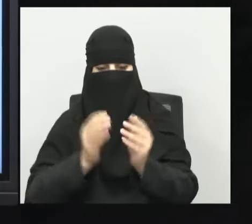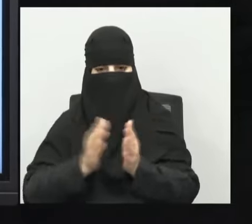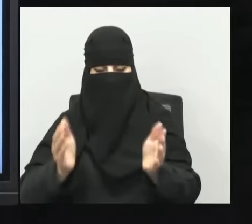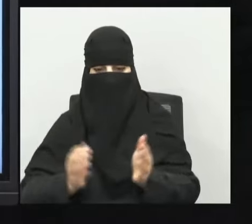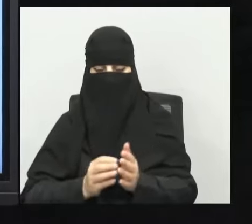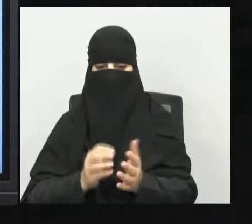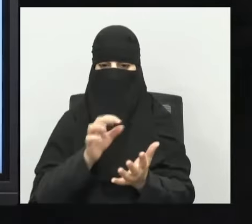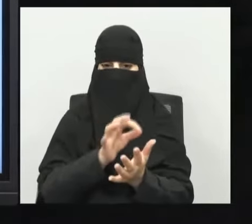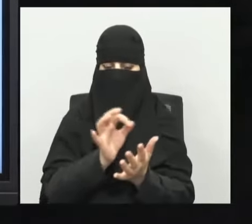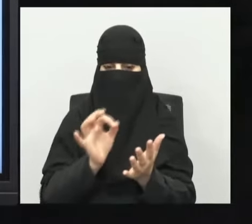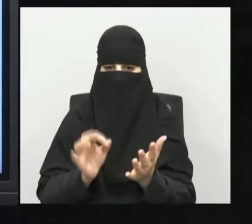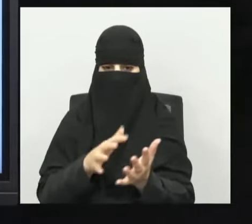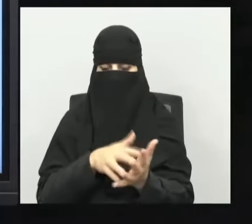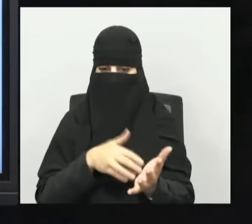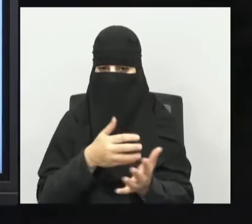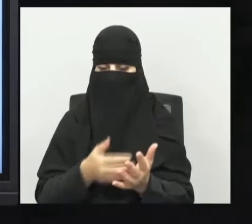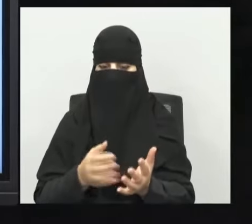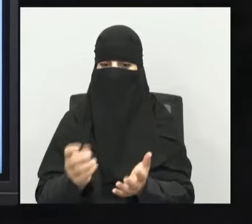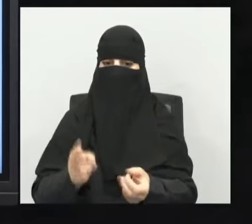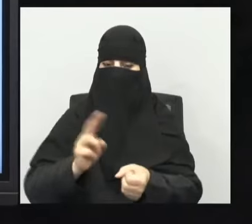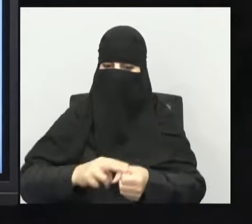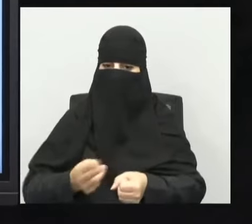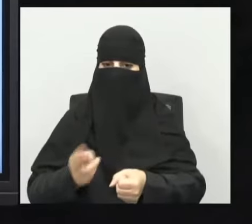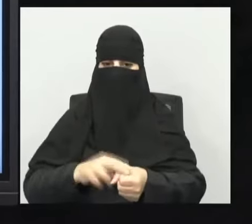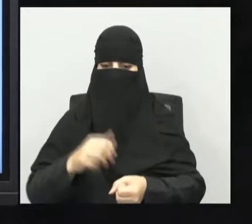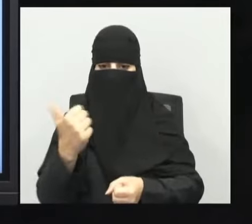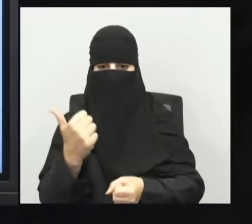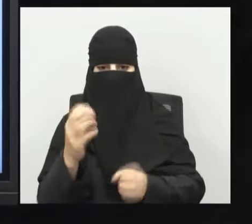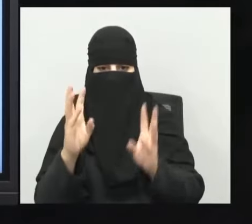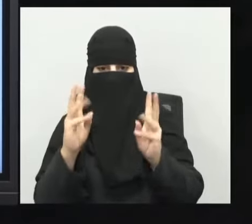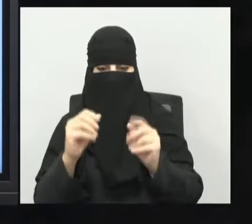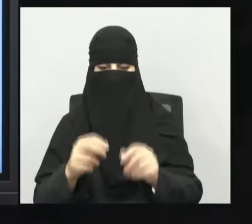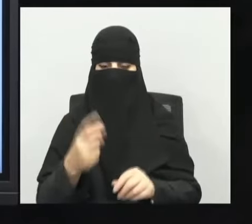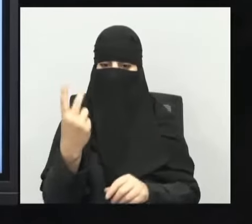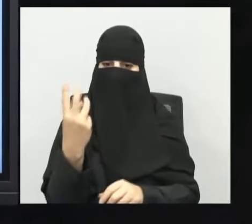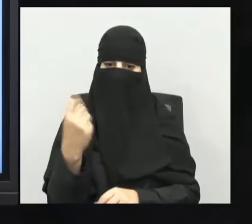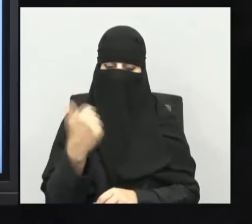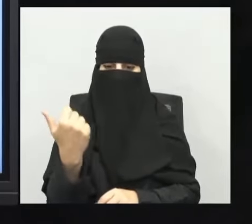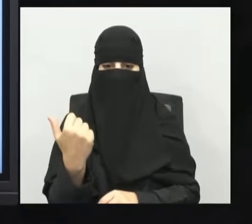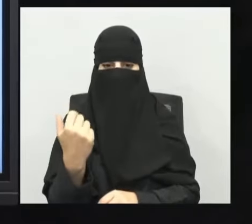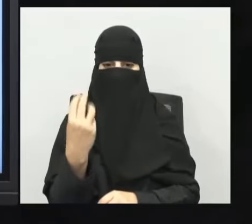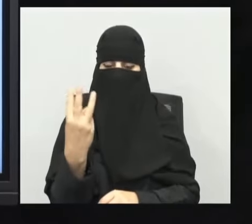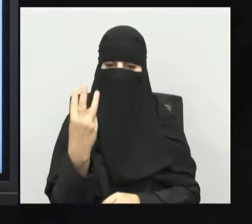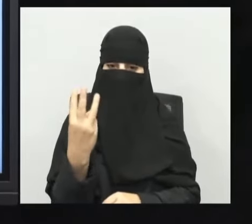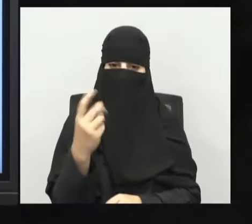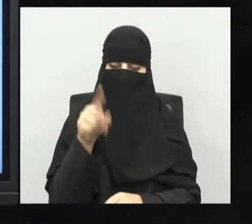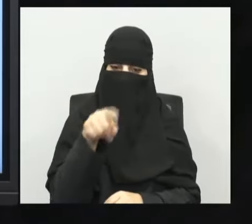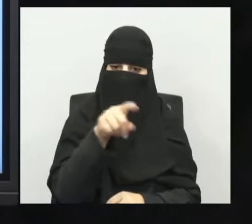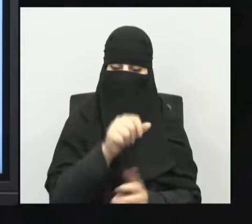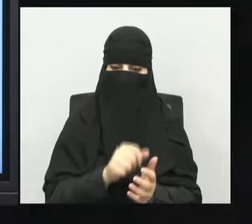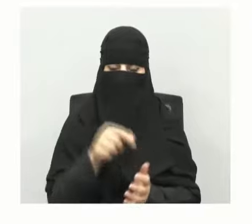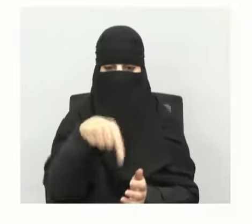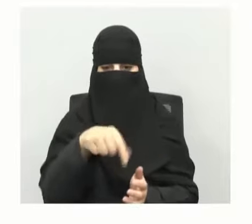بالنماذج يكون عندك قطع فتكرر السته كم مره ثلاث مرات الله يسعدكم ومن ثم نعدها طيب يا مبدعين